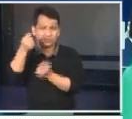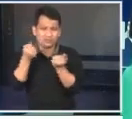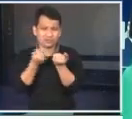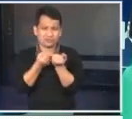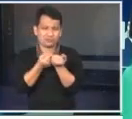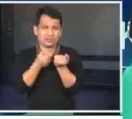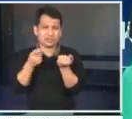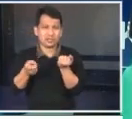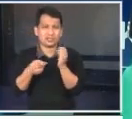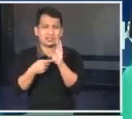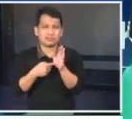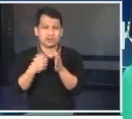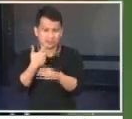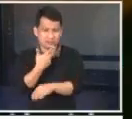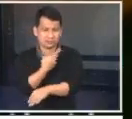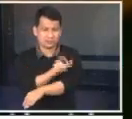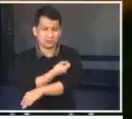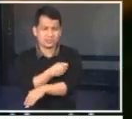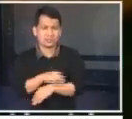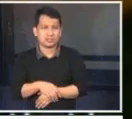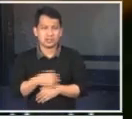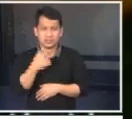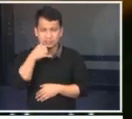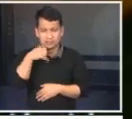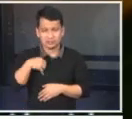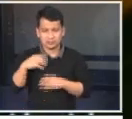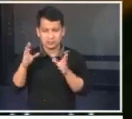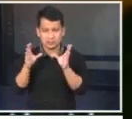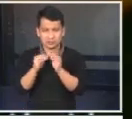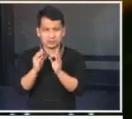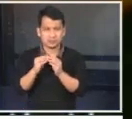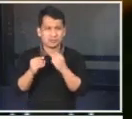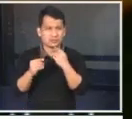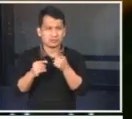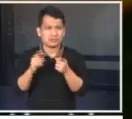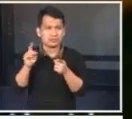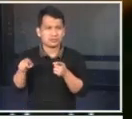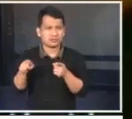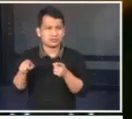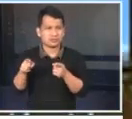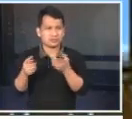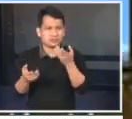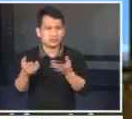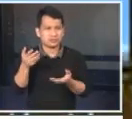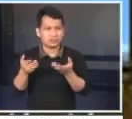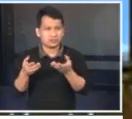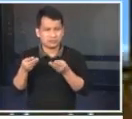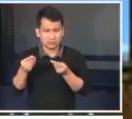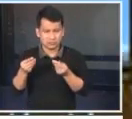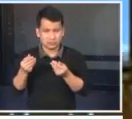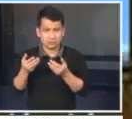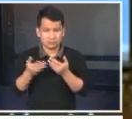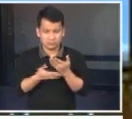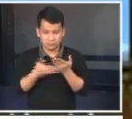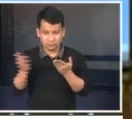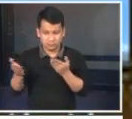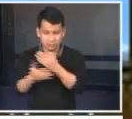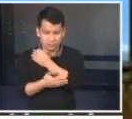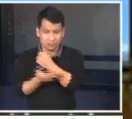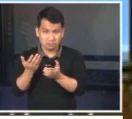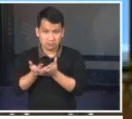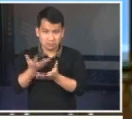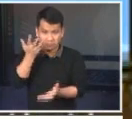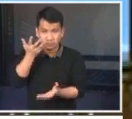ang AstraZeneca. Sa pulong ng IATF kagabi, sinabi ng Pangulo na nauwi sa bidding ng mga mayayamang bansa kung sino ang